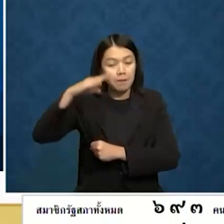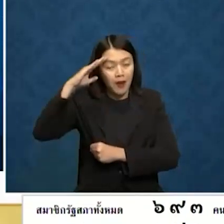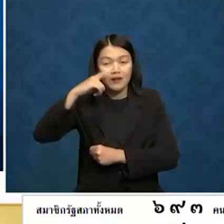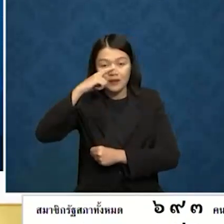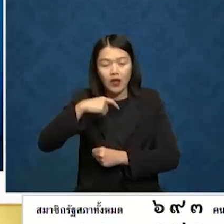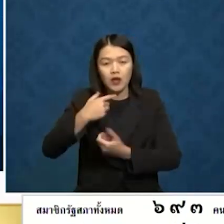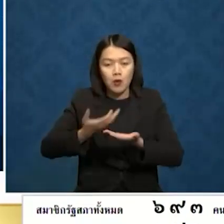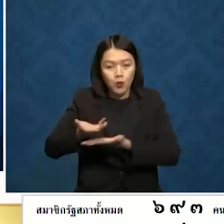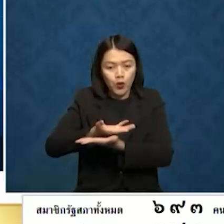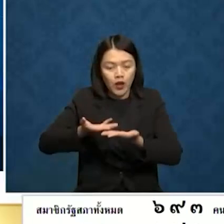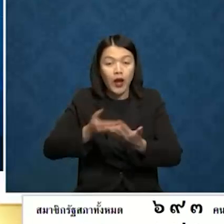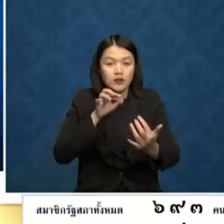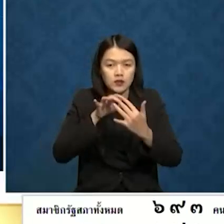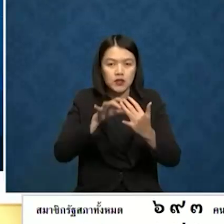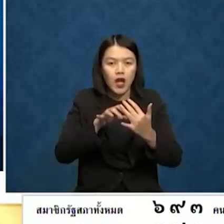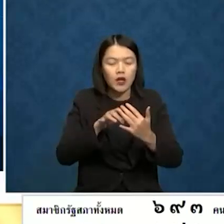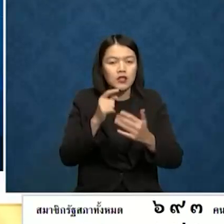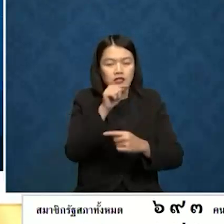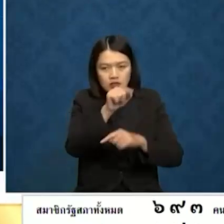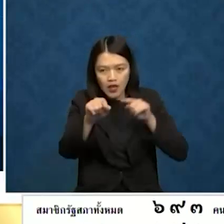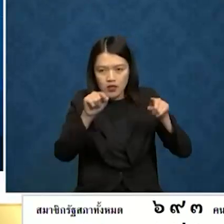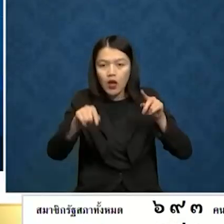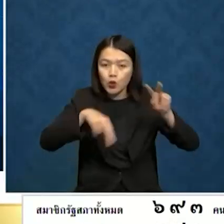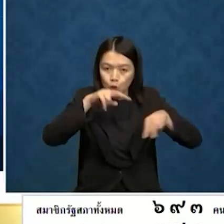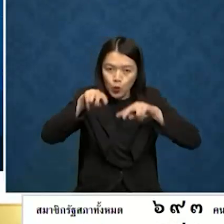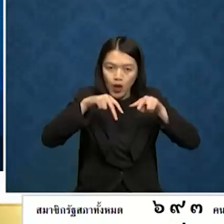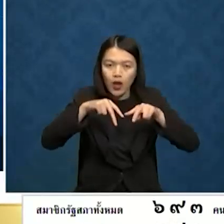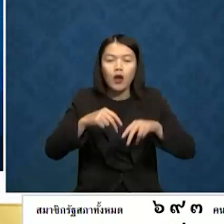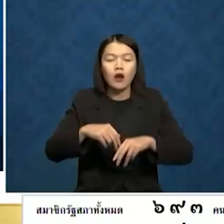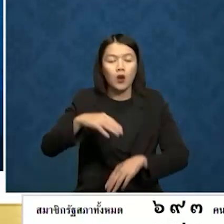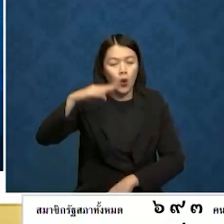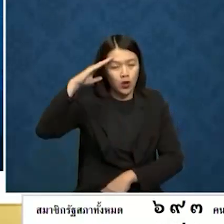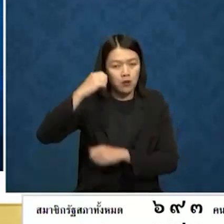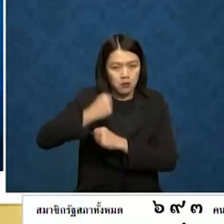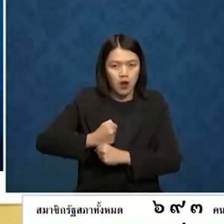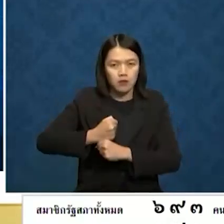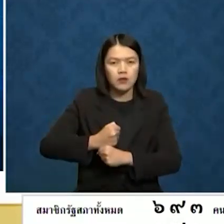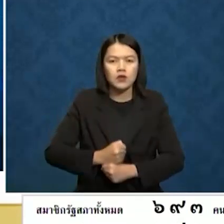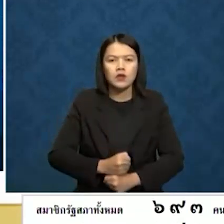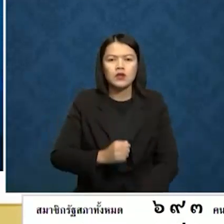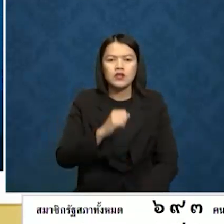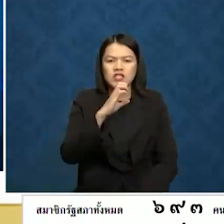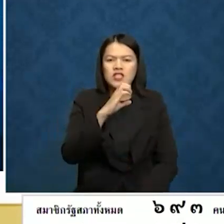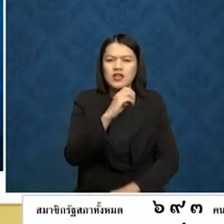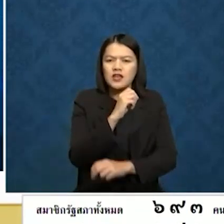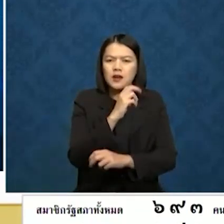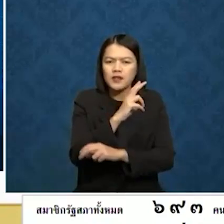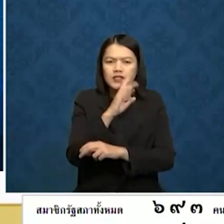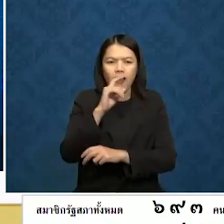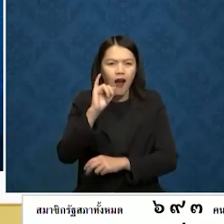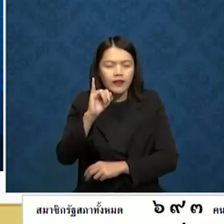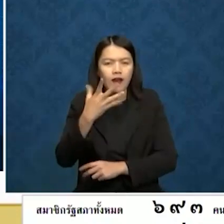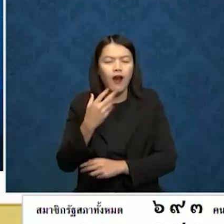องมีการบูรณาการการสื่อสารการสั่งการและการควบคุมระหว่างเหล่าทัพหรือที่เรียกว่า4กำลัง 4i ให้เป็นอัตโน